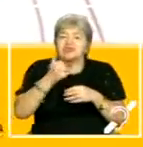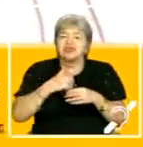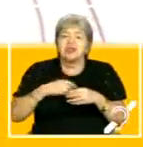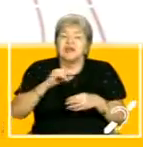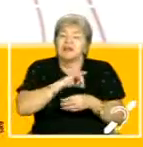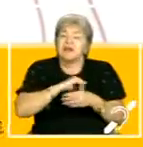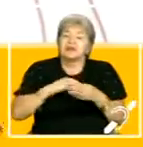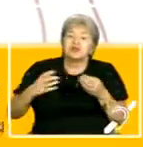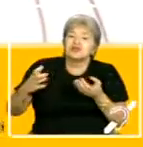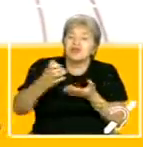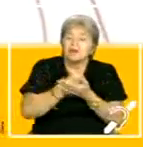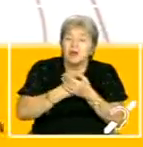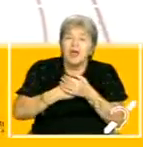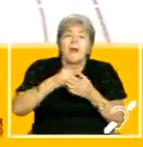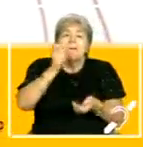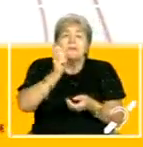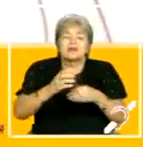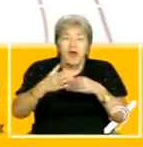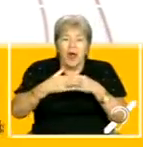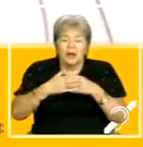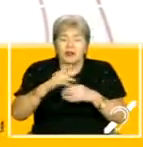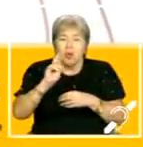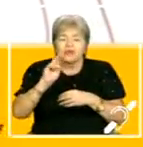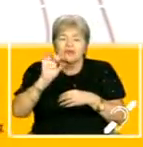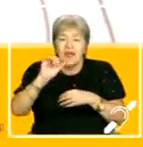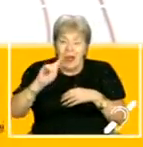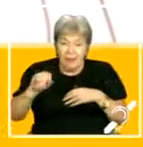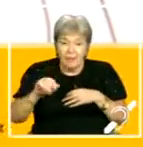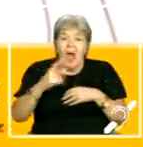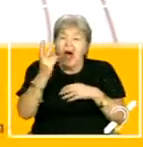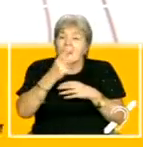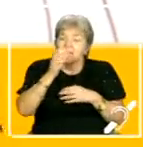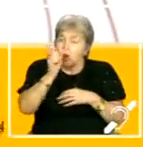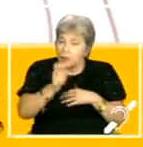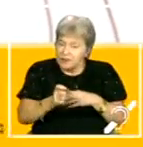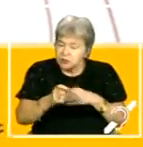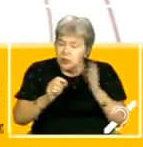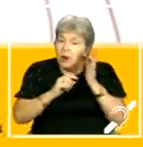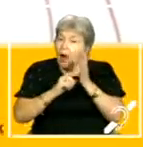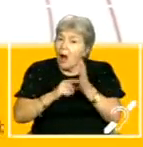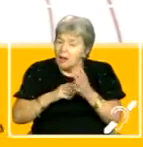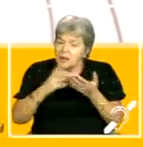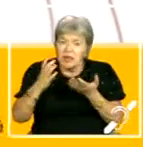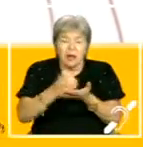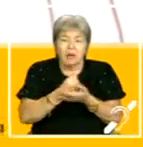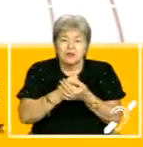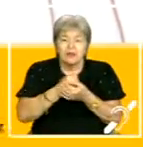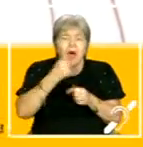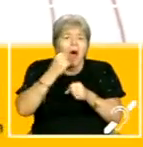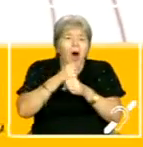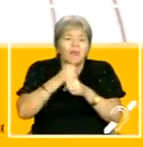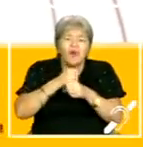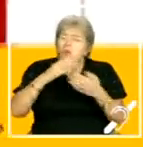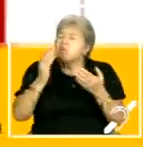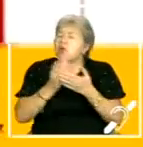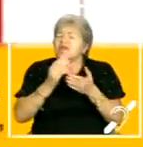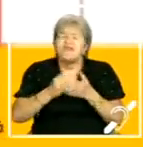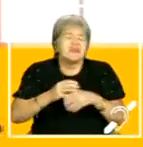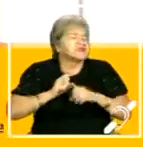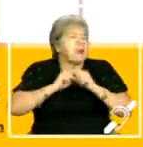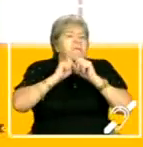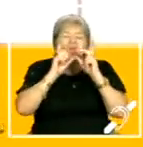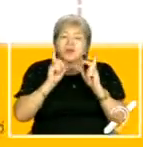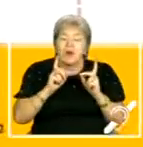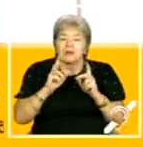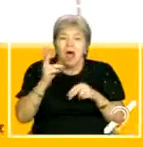în intern și în extern. Pentru că sunt oameni care, repet, au arătat niște rezultate concrete, au făcut niște povești absolut fantastice. Și